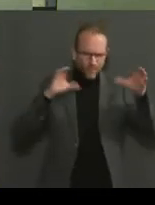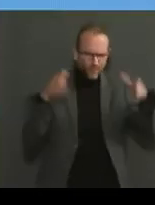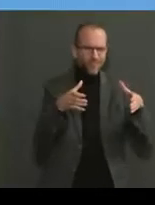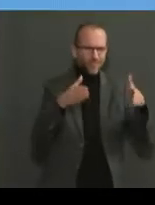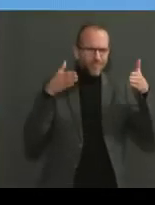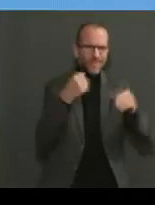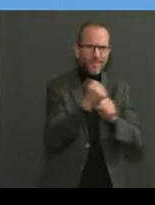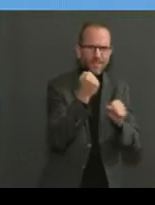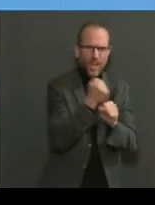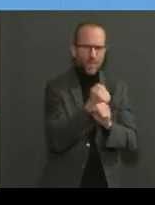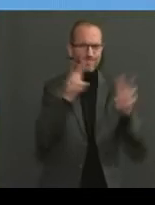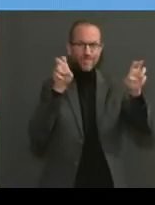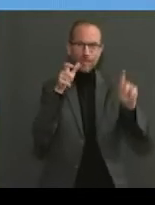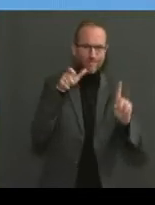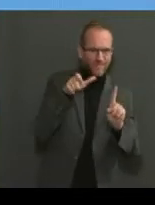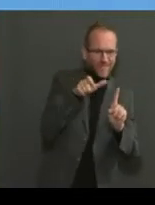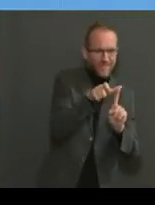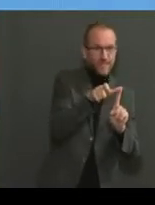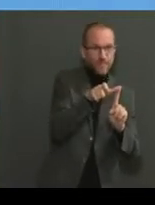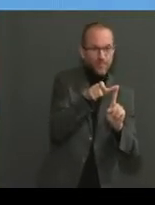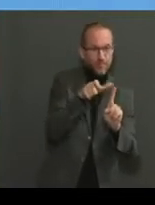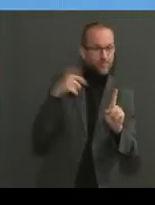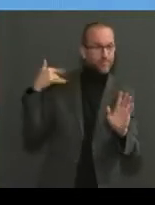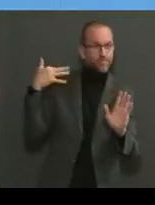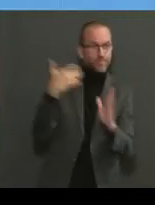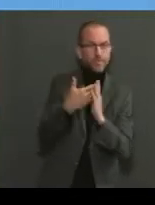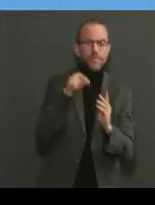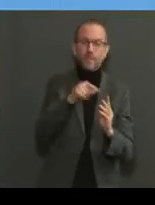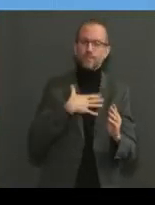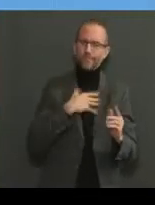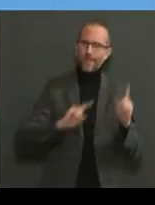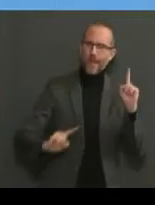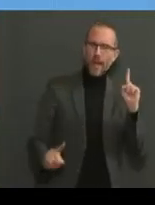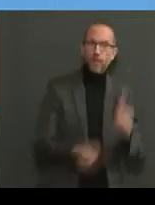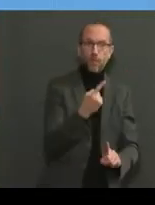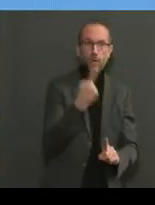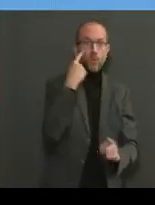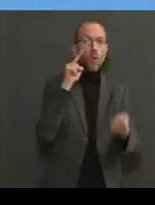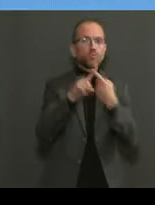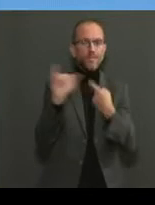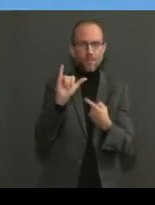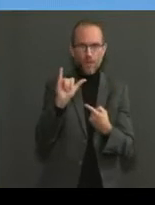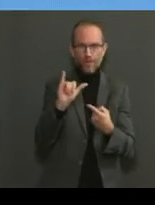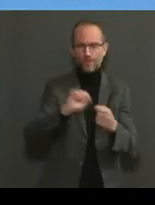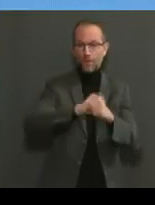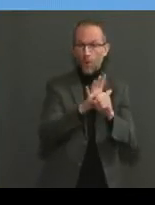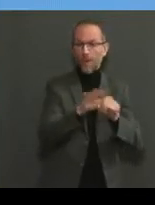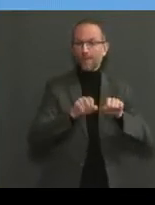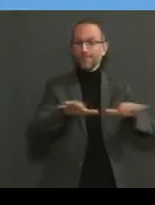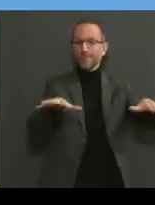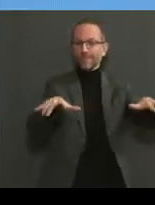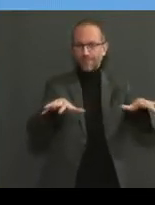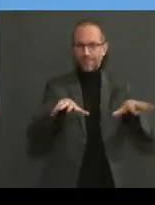suivi de contact. Ce suivi est l'un des outils permettant de limiter la propagation du virus